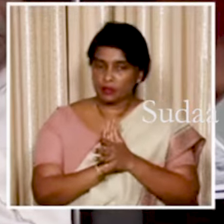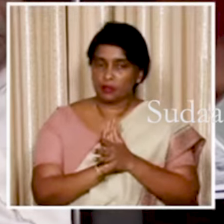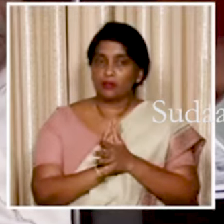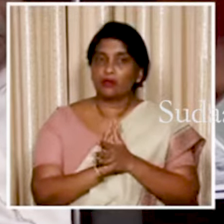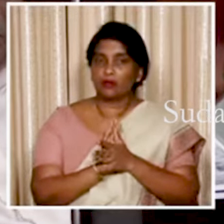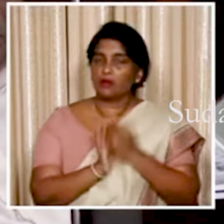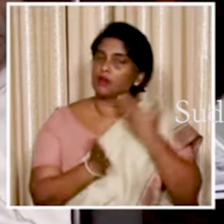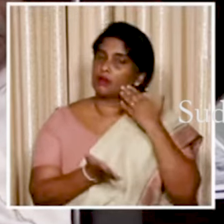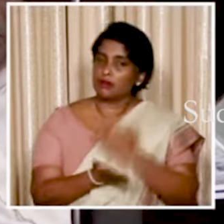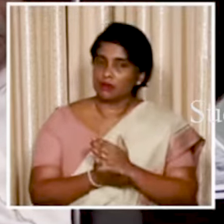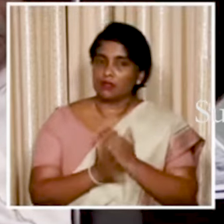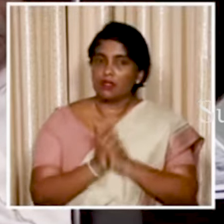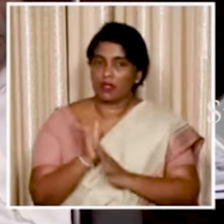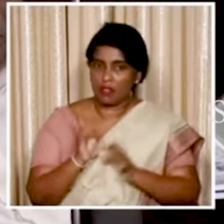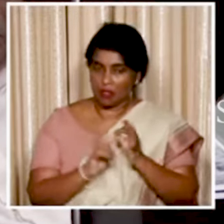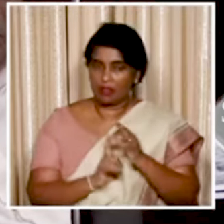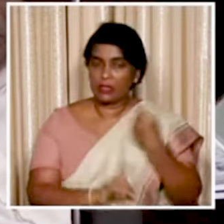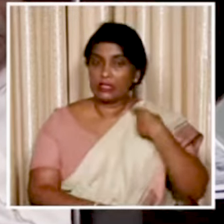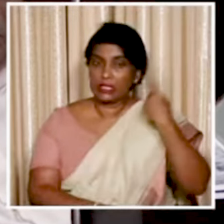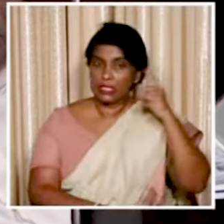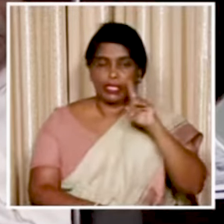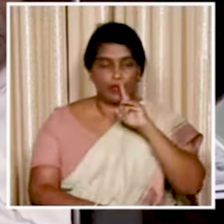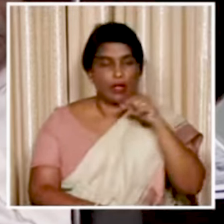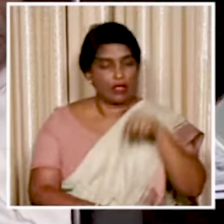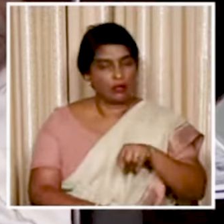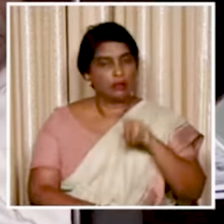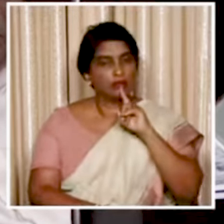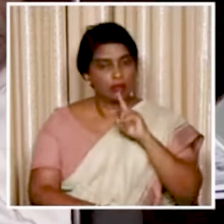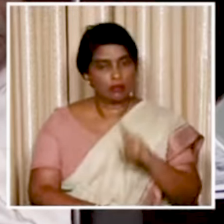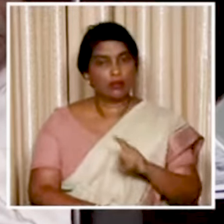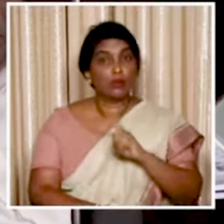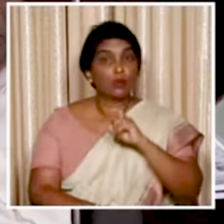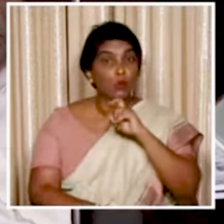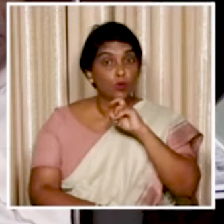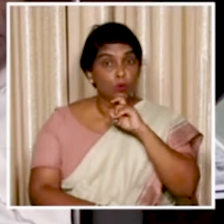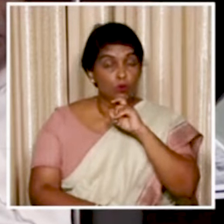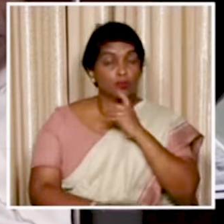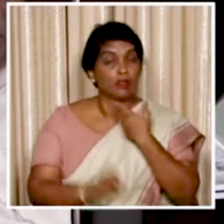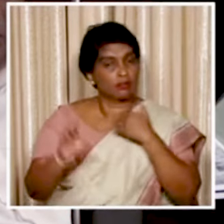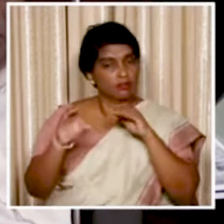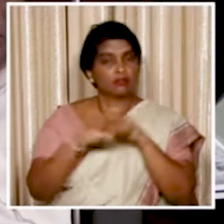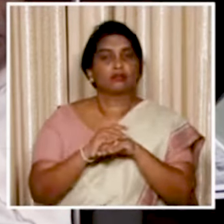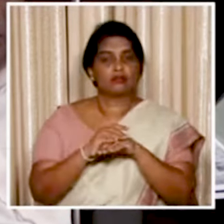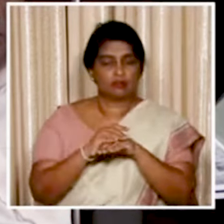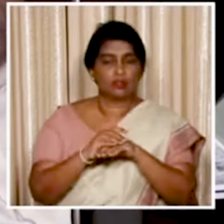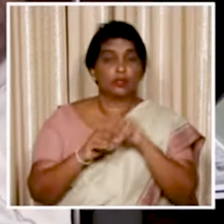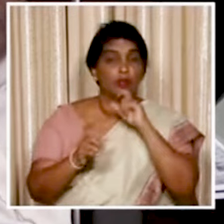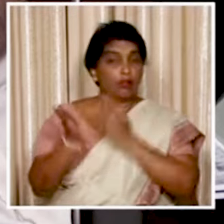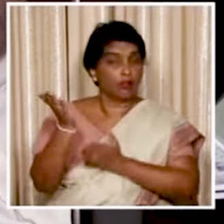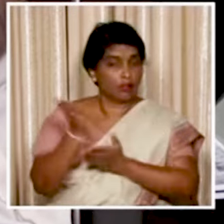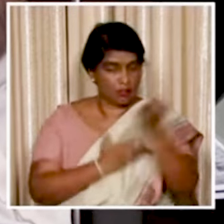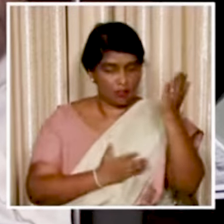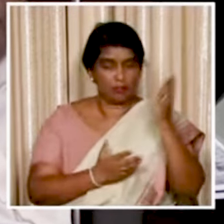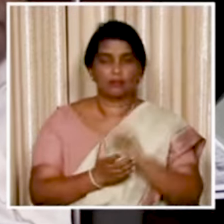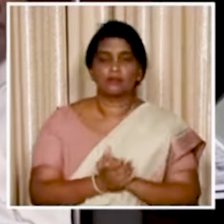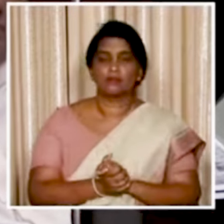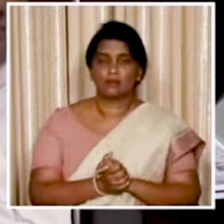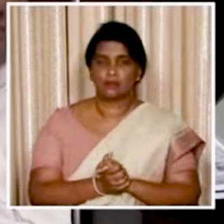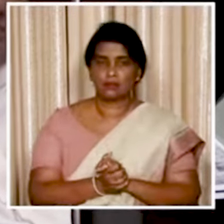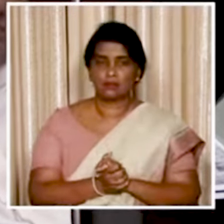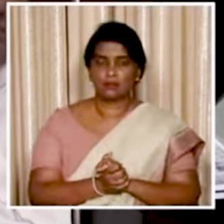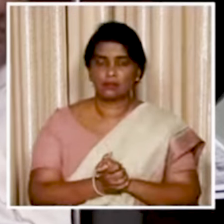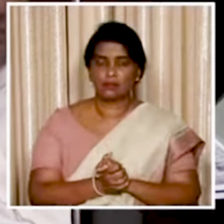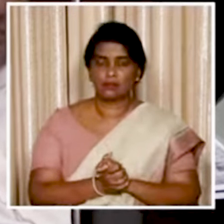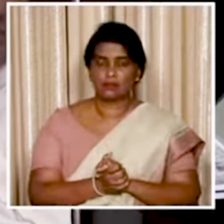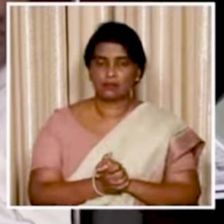මේක නාට්‍යව මම ඇමතුමාට ඊයේත් කිව්වා අදත් කිව්වා නඩුවට ඇතුල් වෙන්න. You must enter the case.